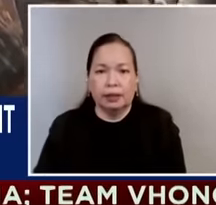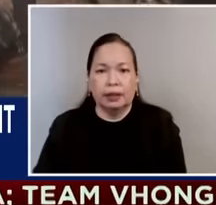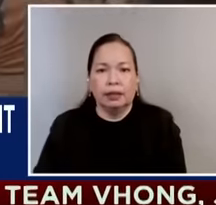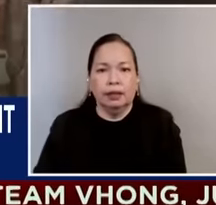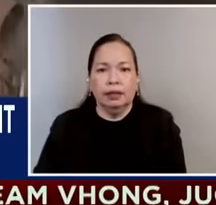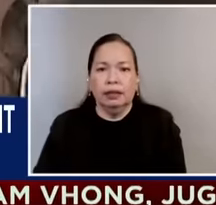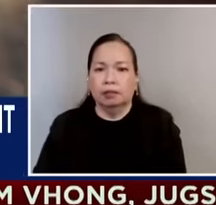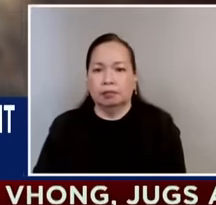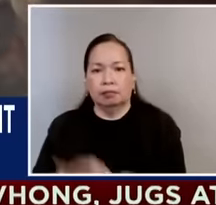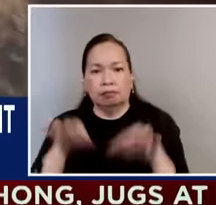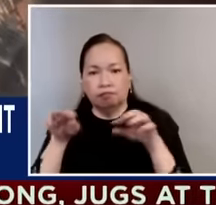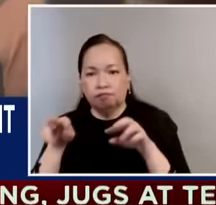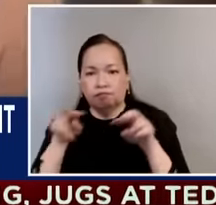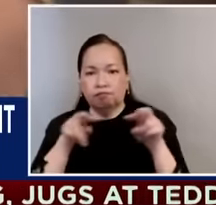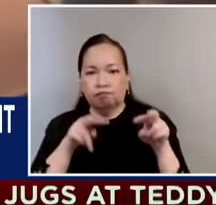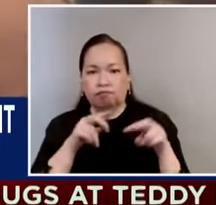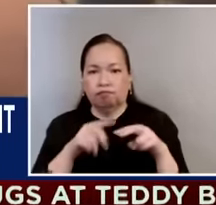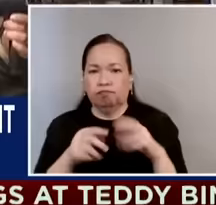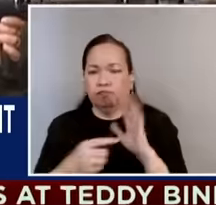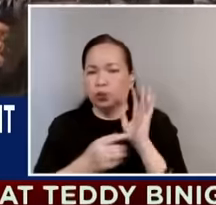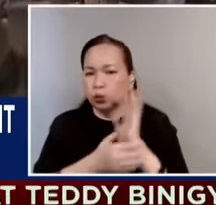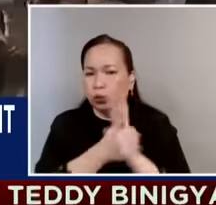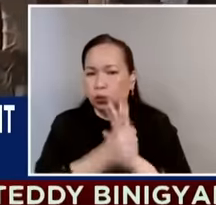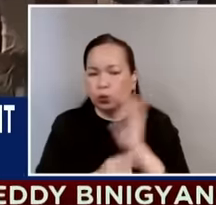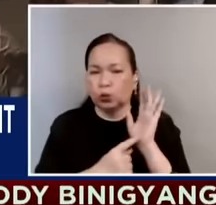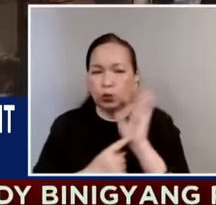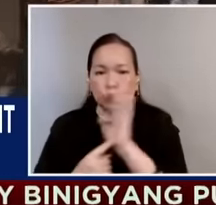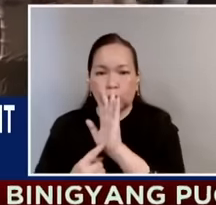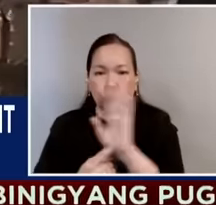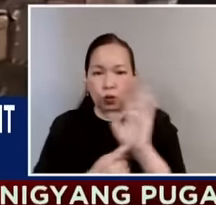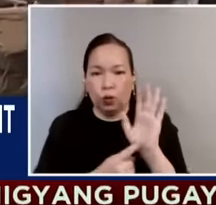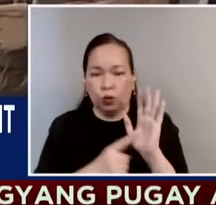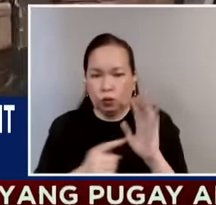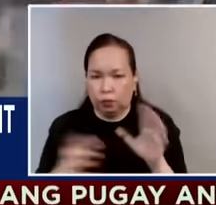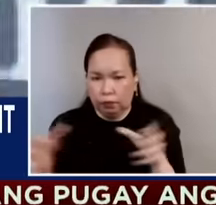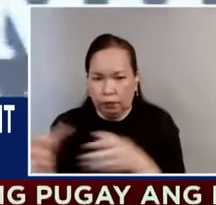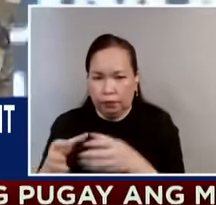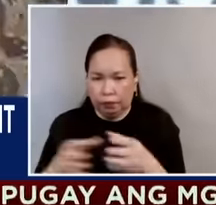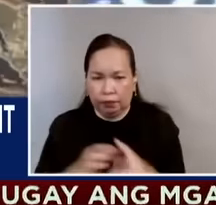Sinaksihan din ng Pangulo ang capability demonstration ng unit.